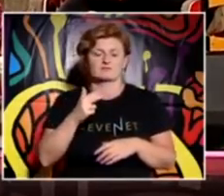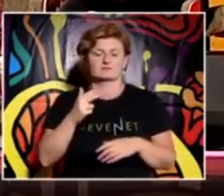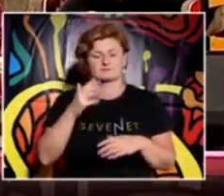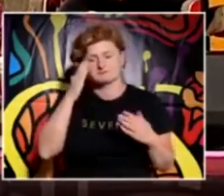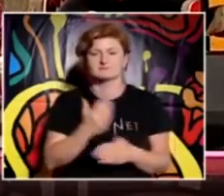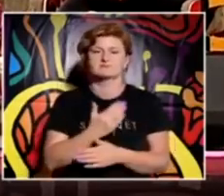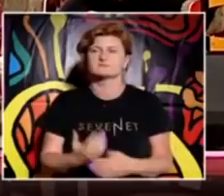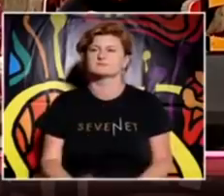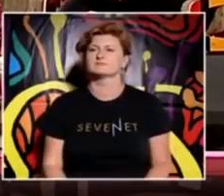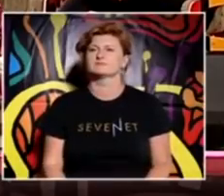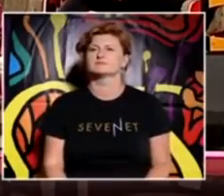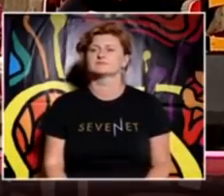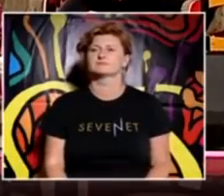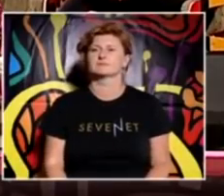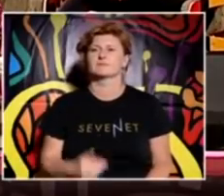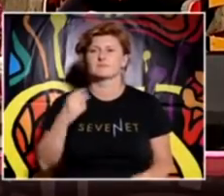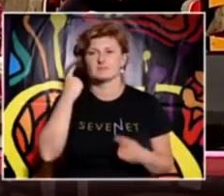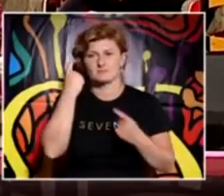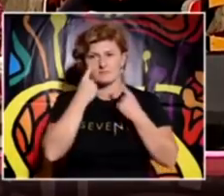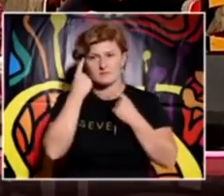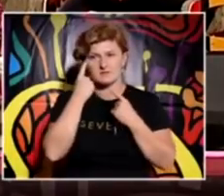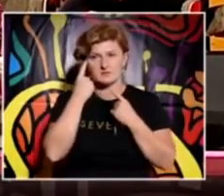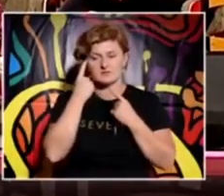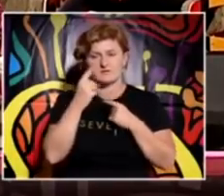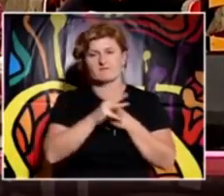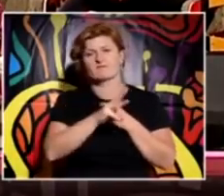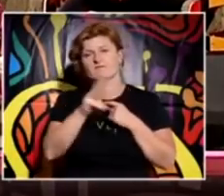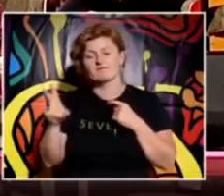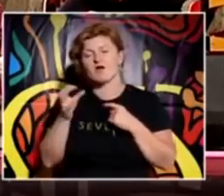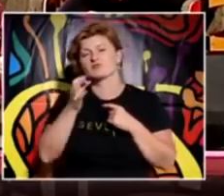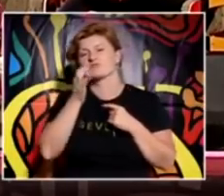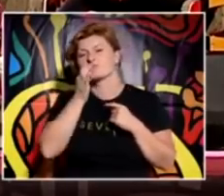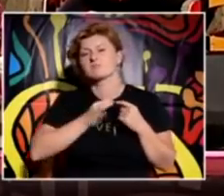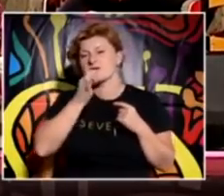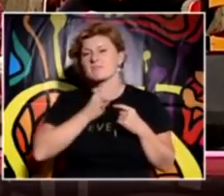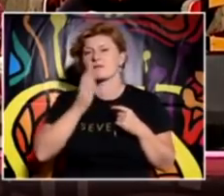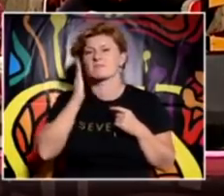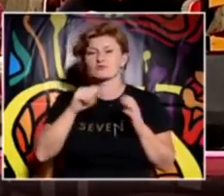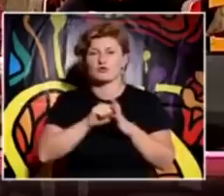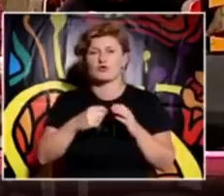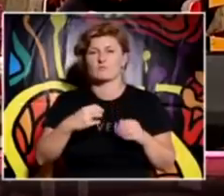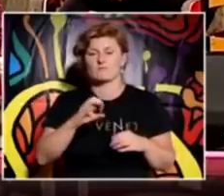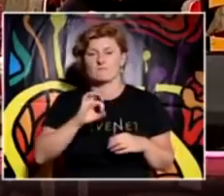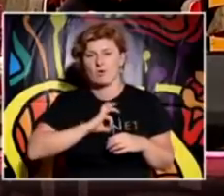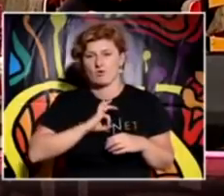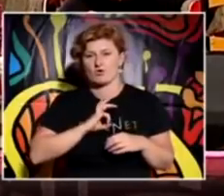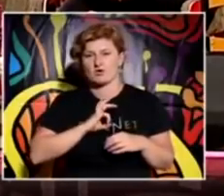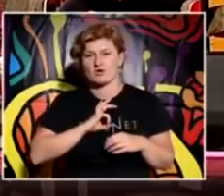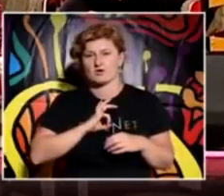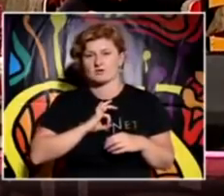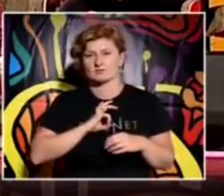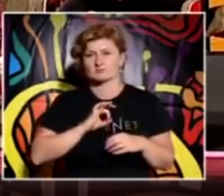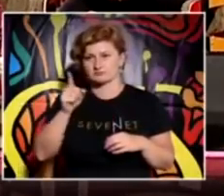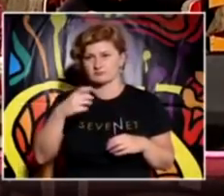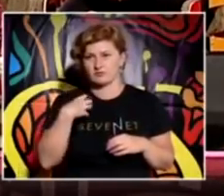i tak myślę sobie też o tym kontekście, waszych pytań później do moich bohaterów i do naszych gości na scenie, bo będziecie mieli też swój czas i bardzo